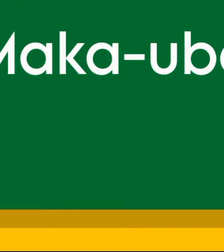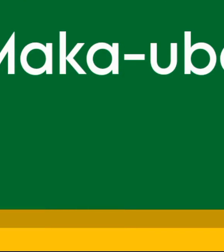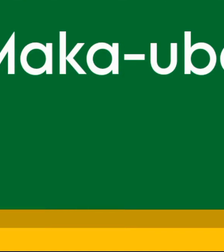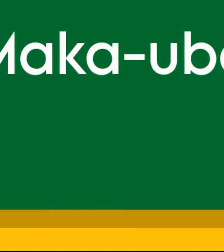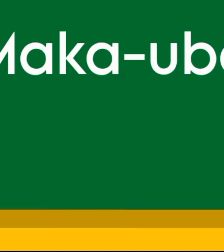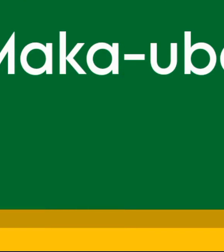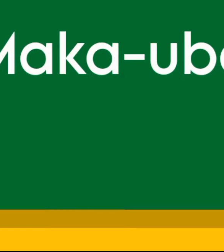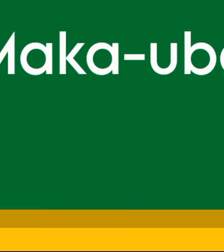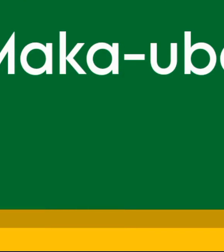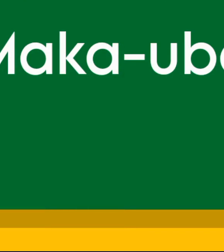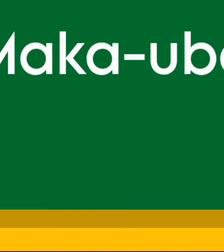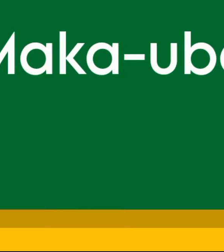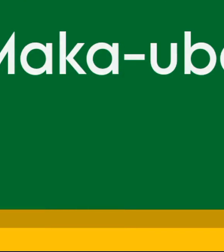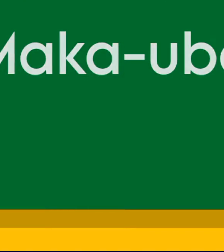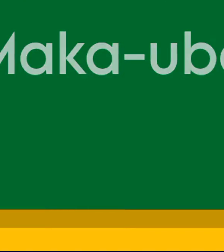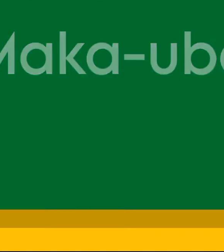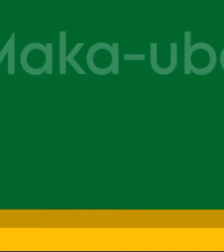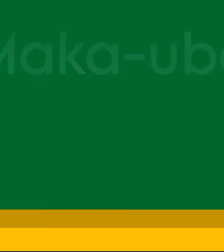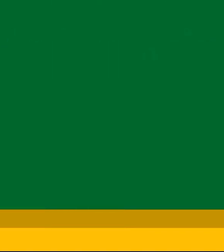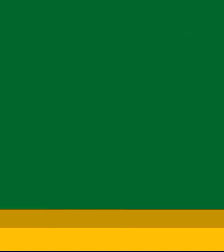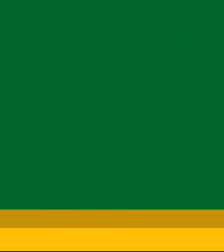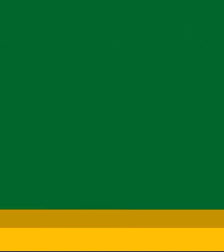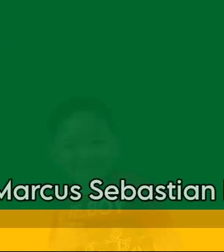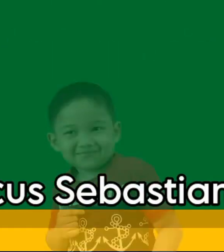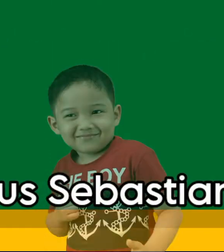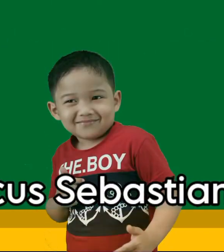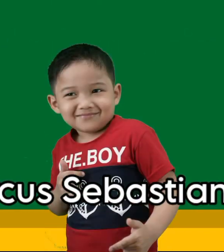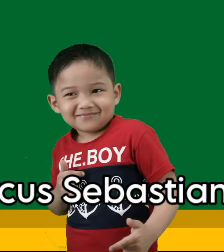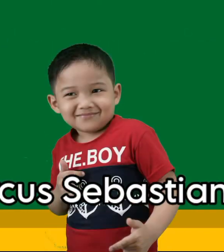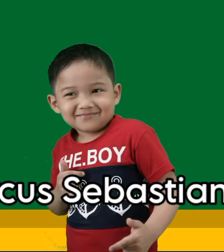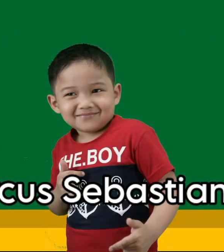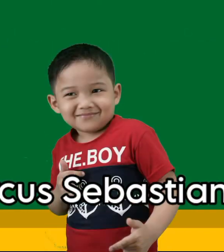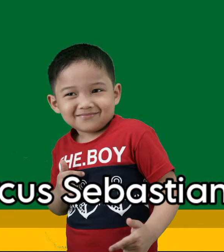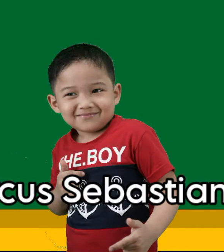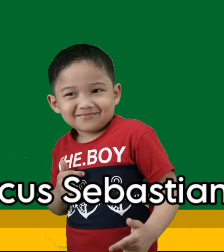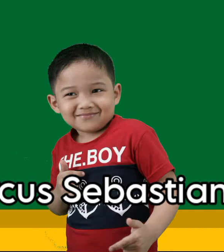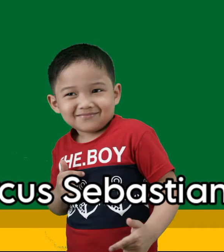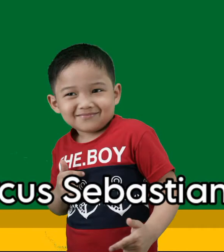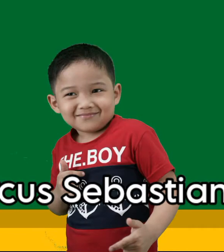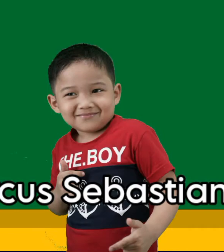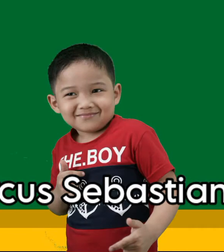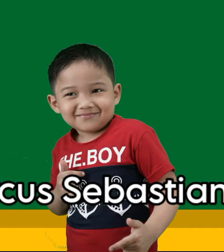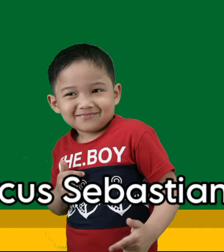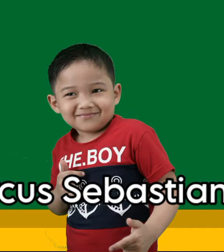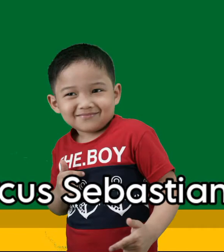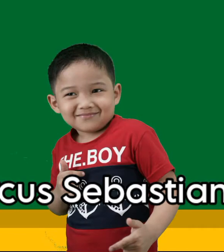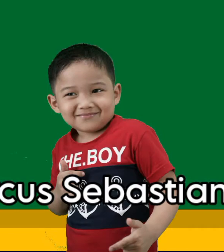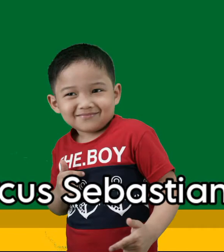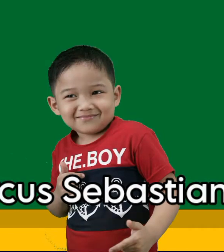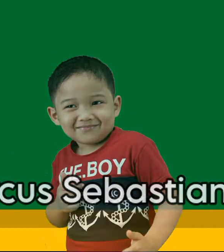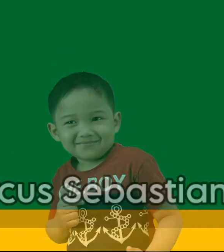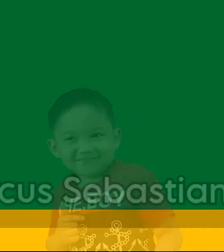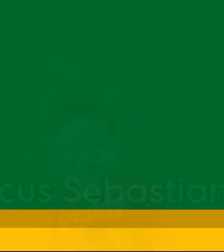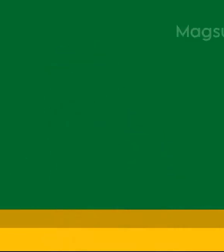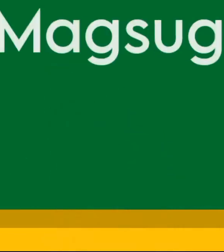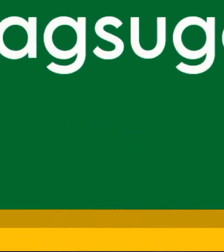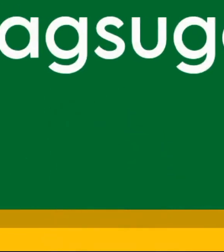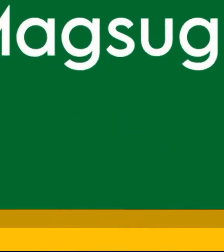karon sa atong buluhaton. Siya si Marcos Sebastian B. Barazon.